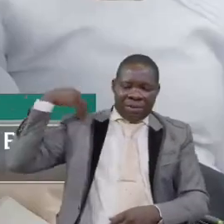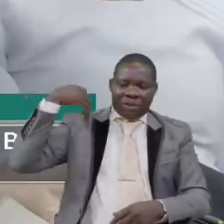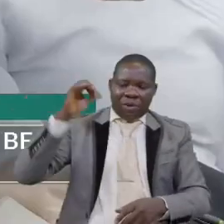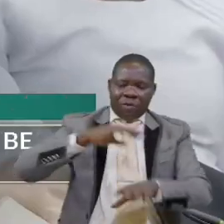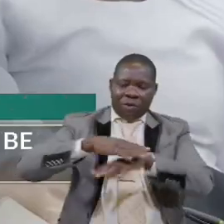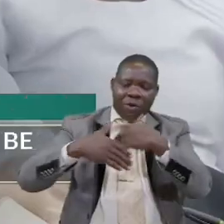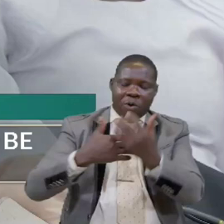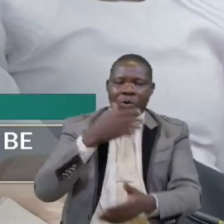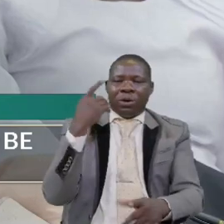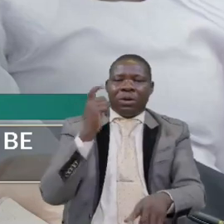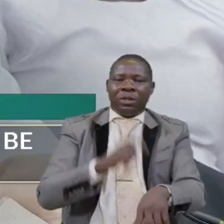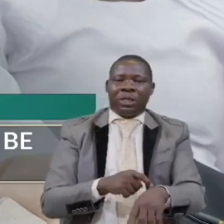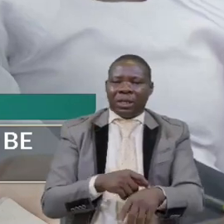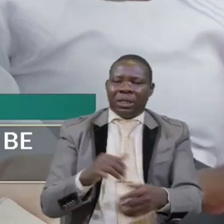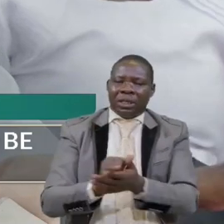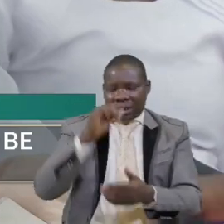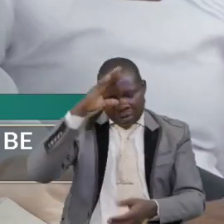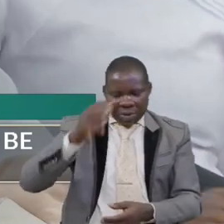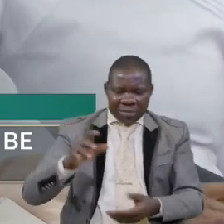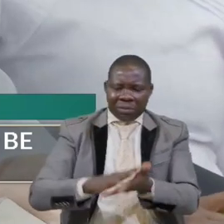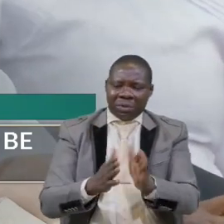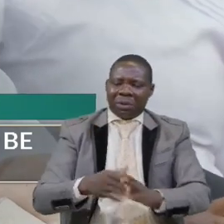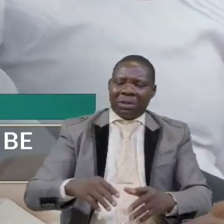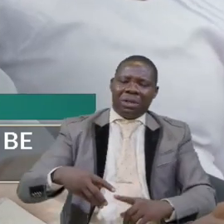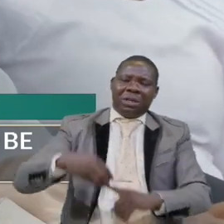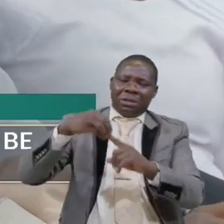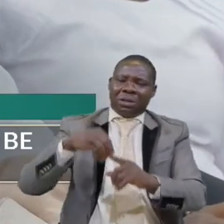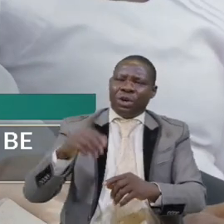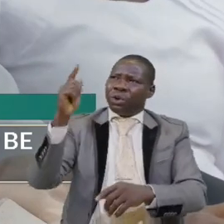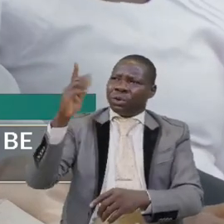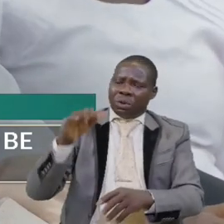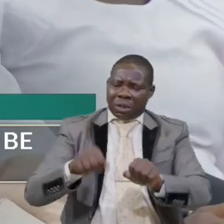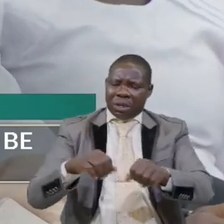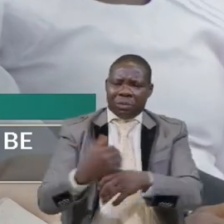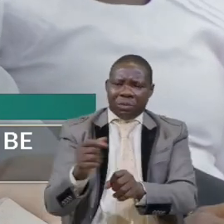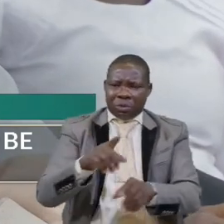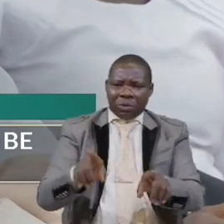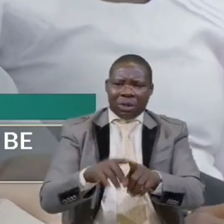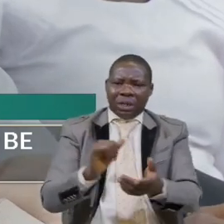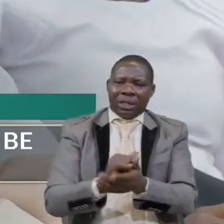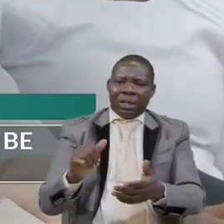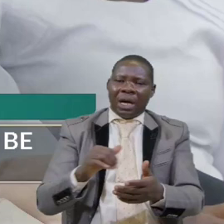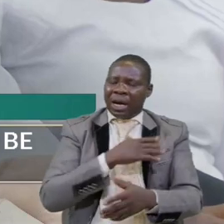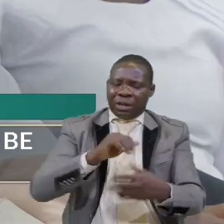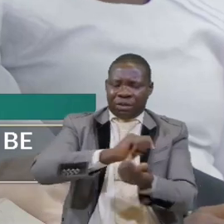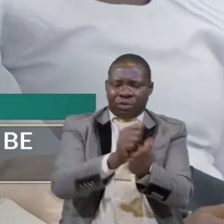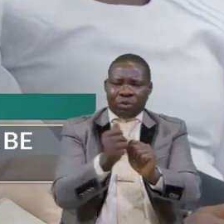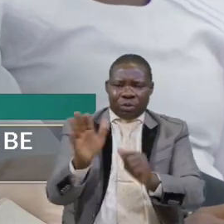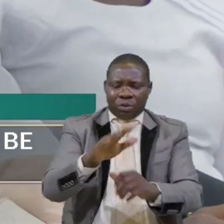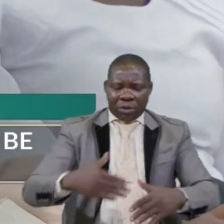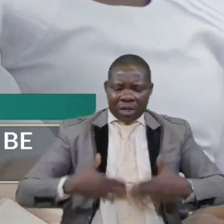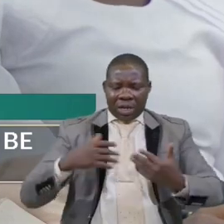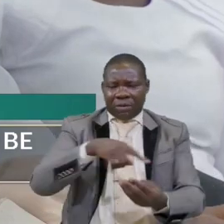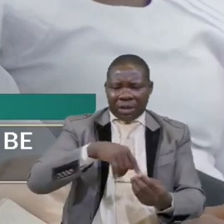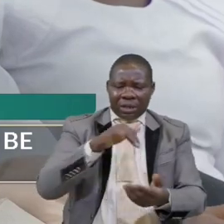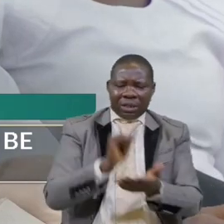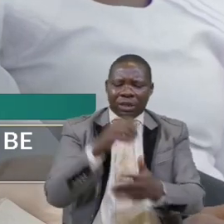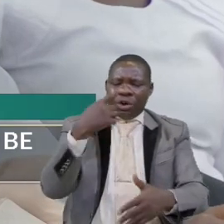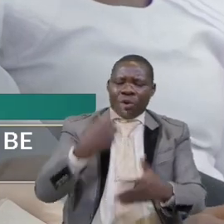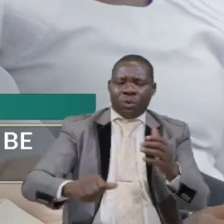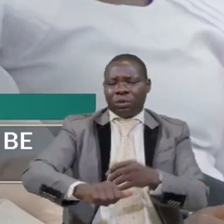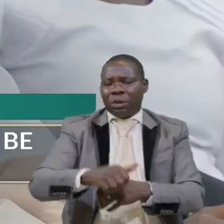exceptionnel est-ce que toi tu peux pas être comme ça Dieu peut aussi transformer ta vie de cette manière pour que tuas ce qui dérangent les autres